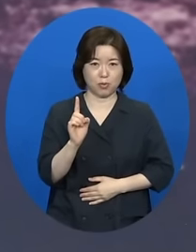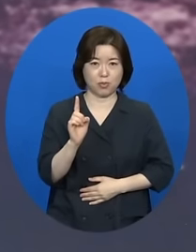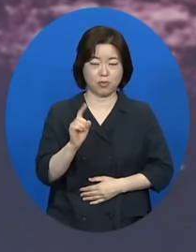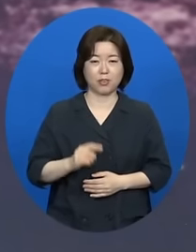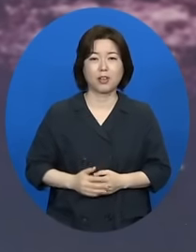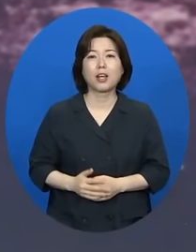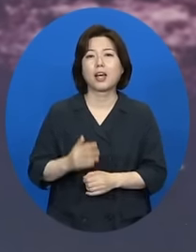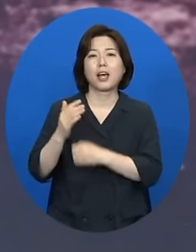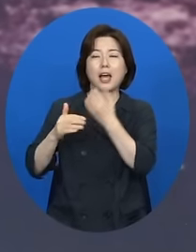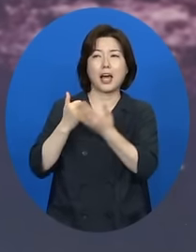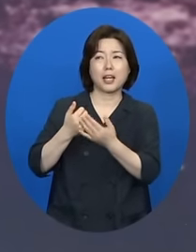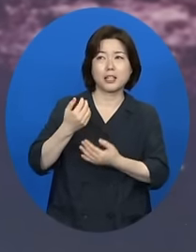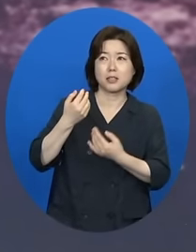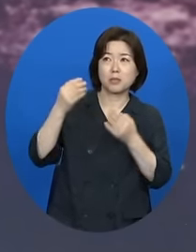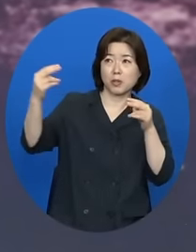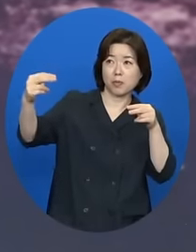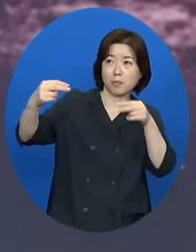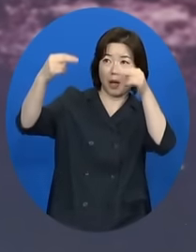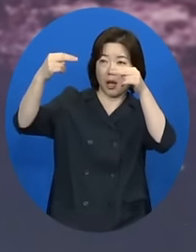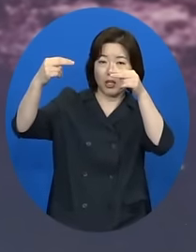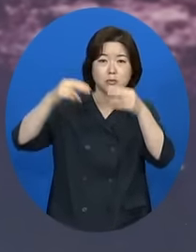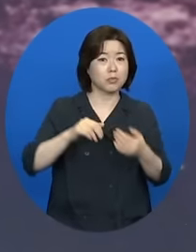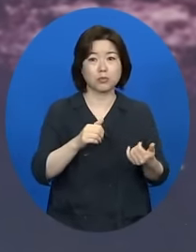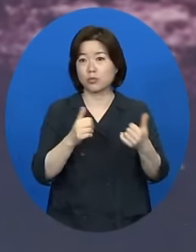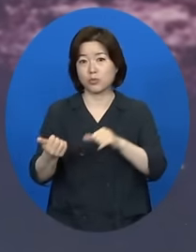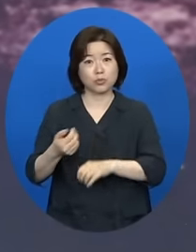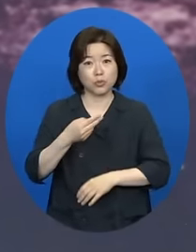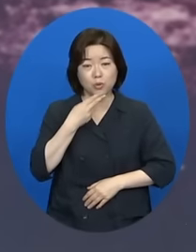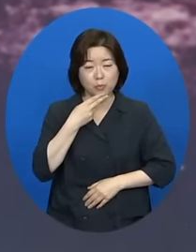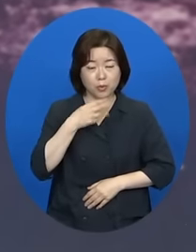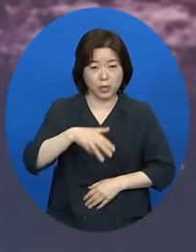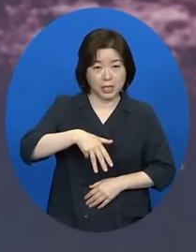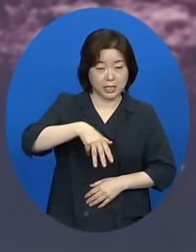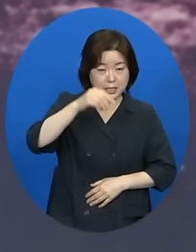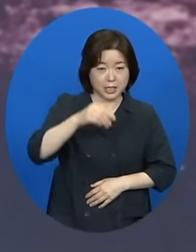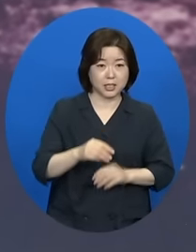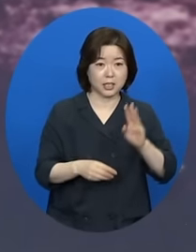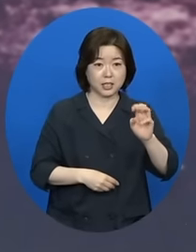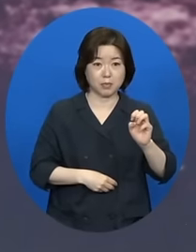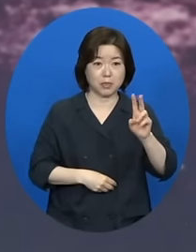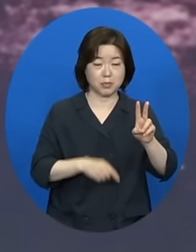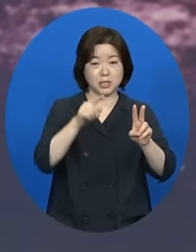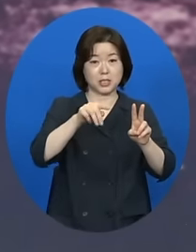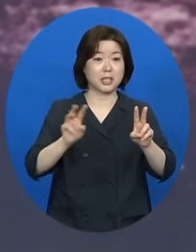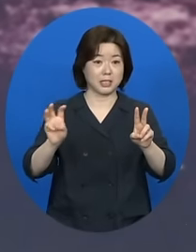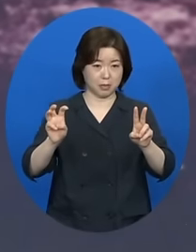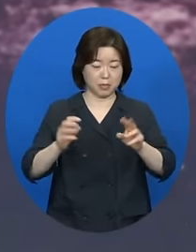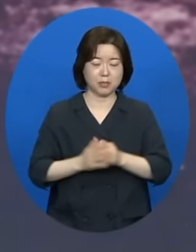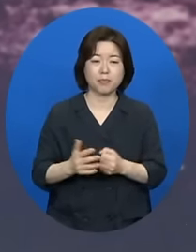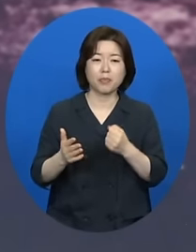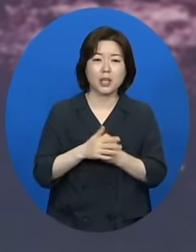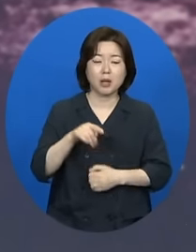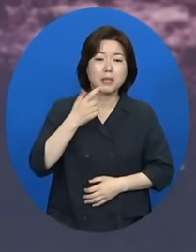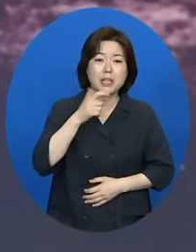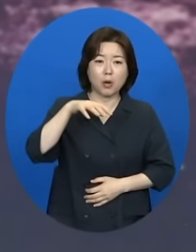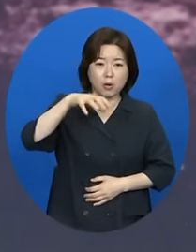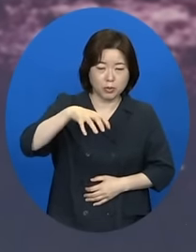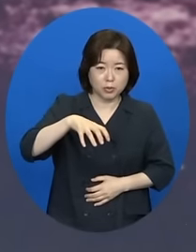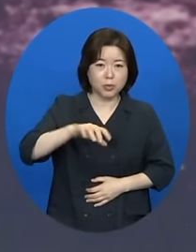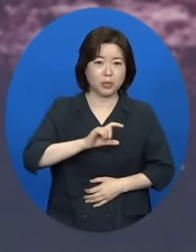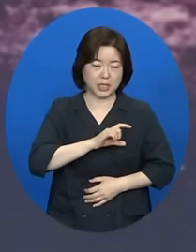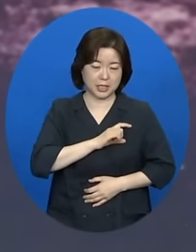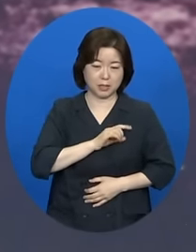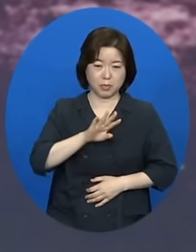그가 하나님의 얼굴을 보고도 죽지 않았다는 데 있습니다. 창세기 32장 30절이죠. 그러므로 야곱이 그곳 이름을 브니엘이라